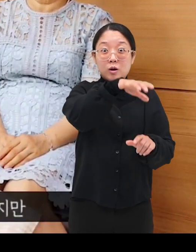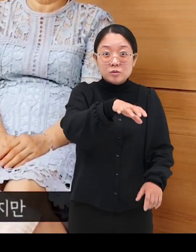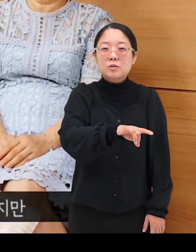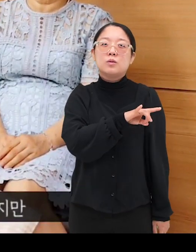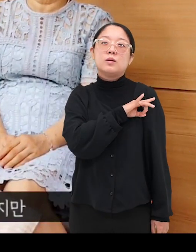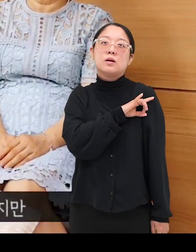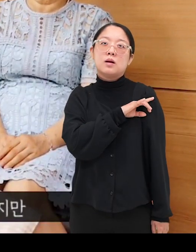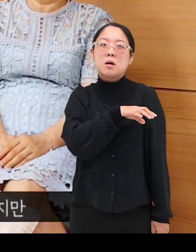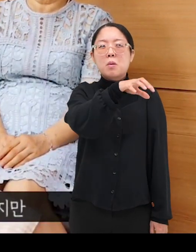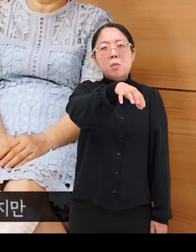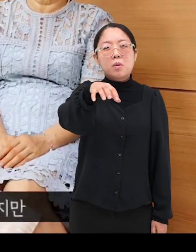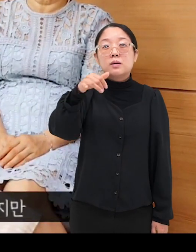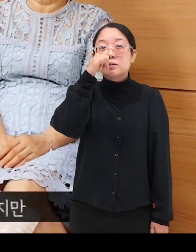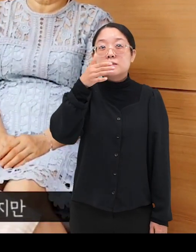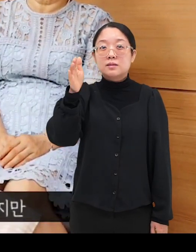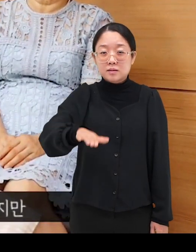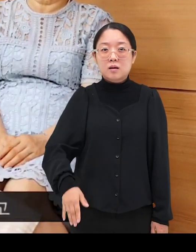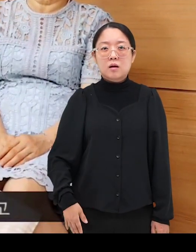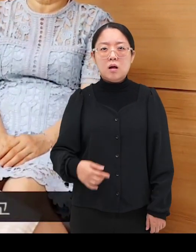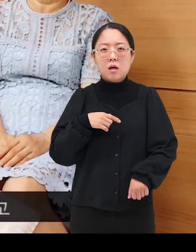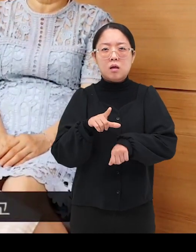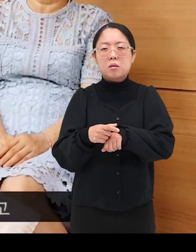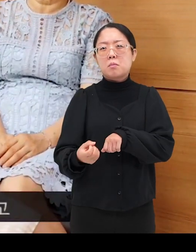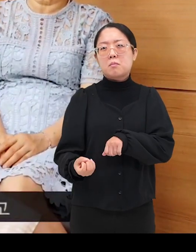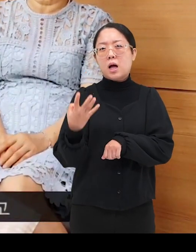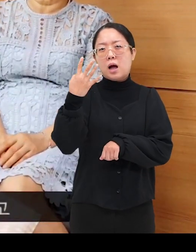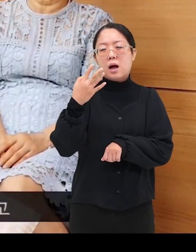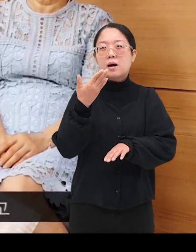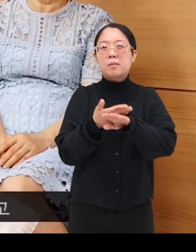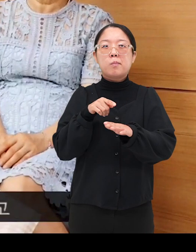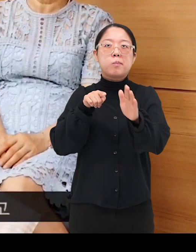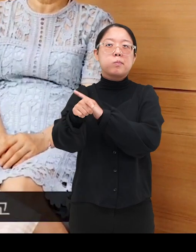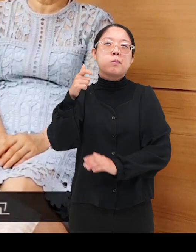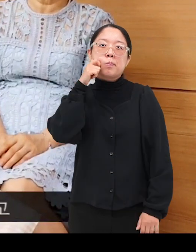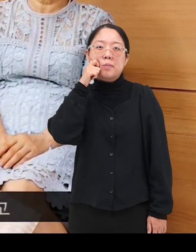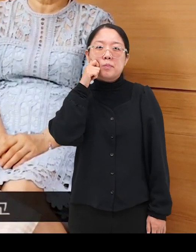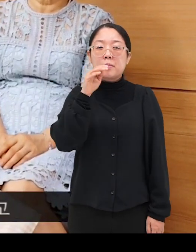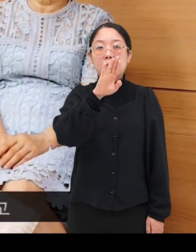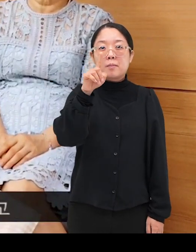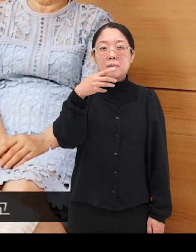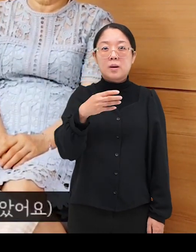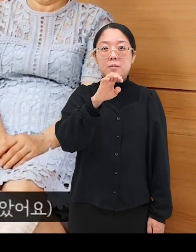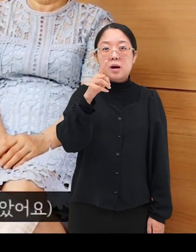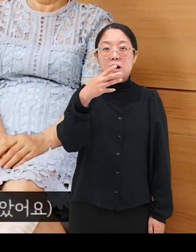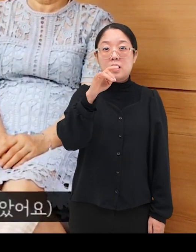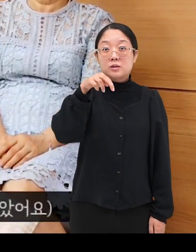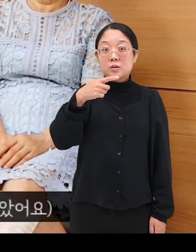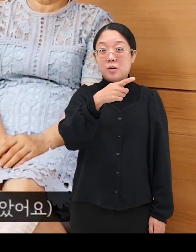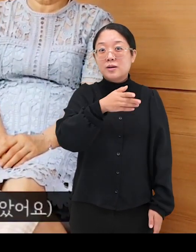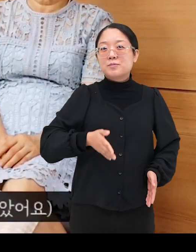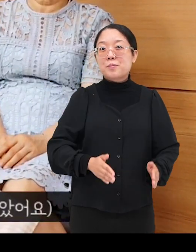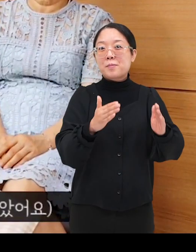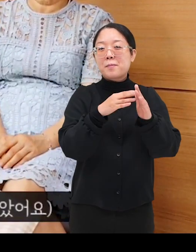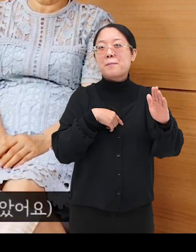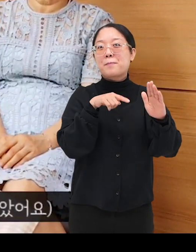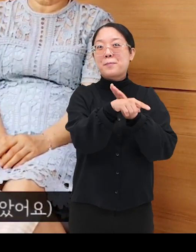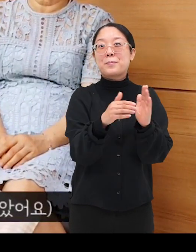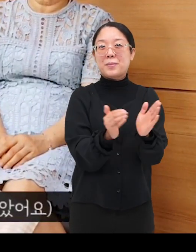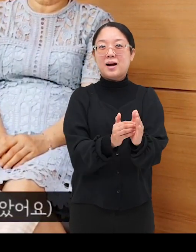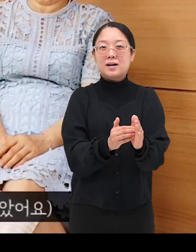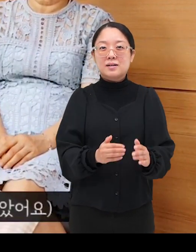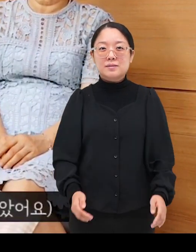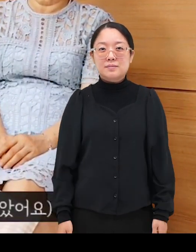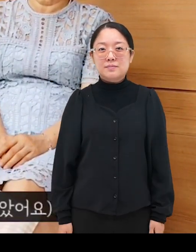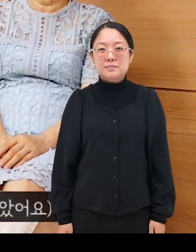사셨던 곳이 칠레에 여러 곳이 있지만 저희가 이제 시간 관계상 다른 곳은 못 가보고 발파라이소에 이